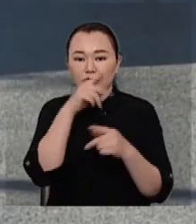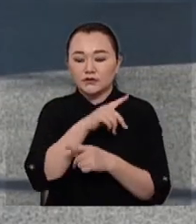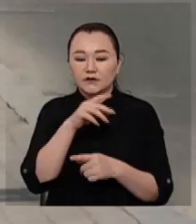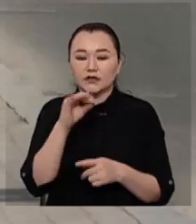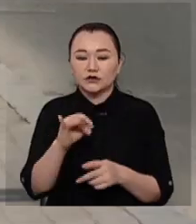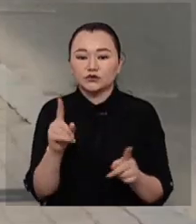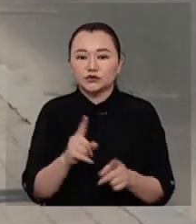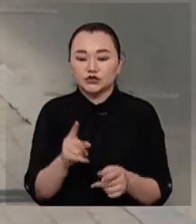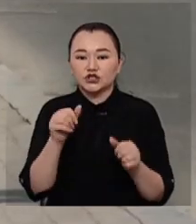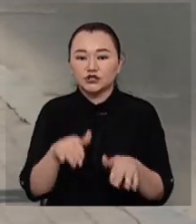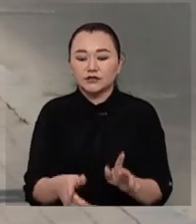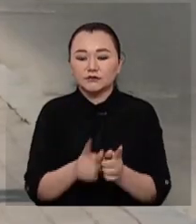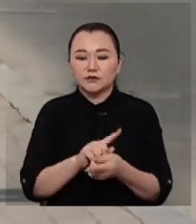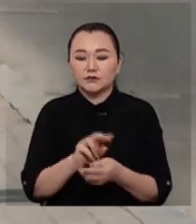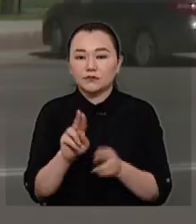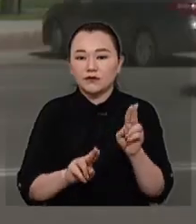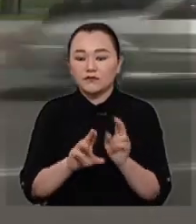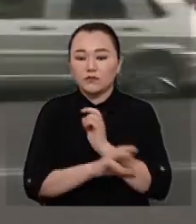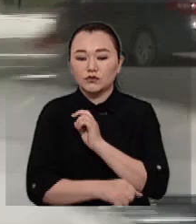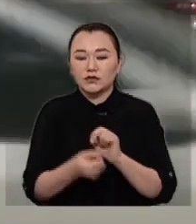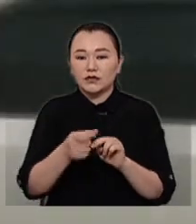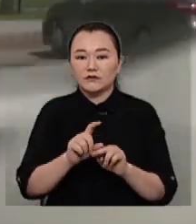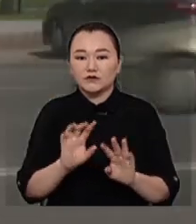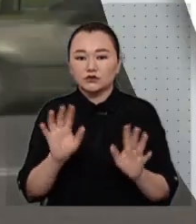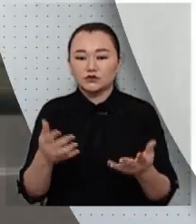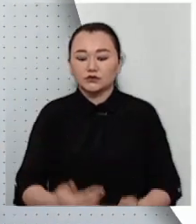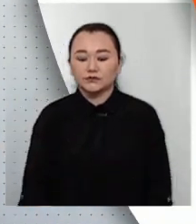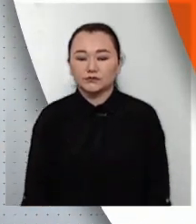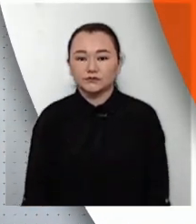И что решили изменить в правилах после этого случая?